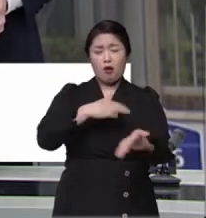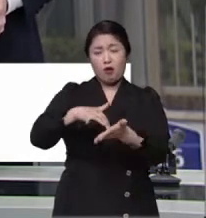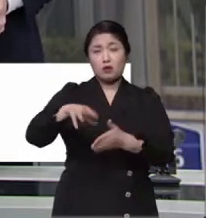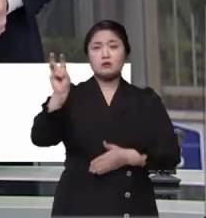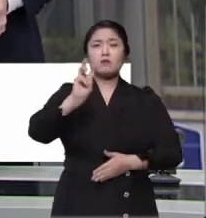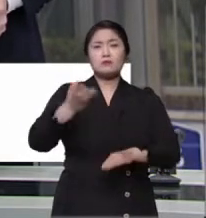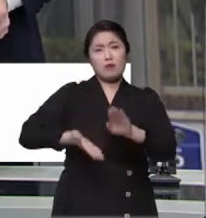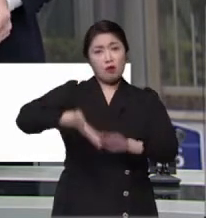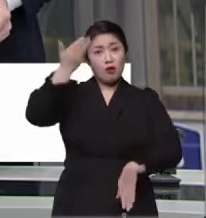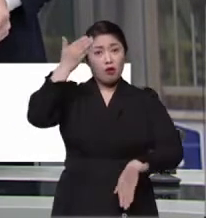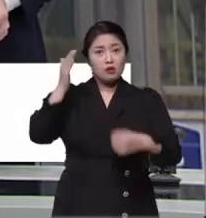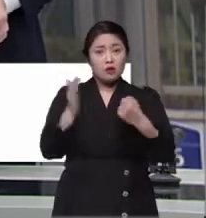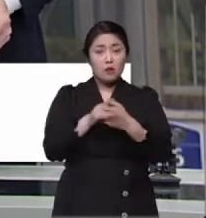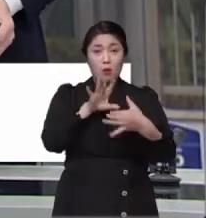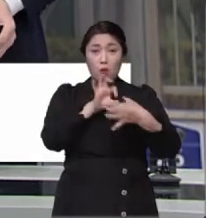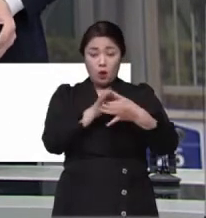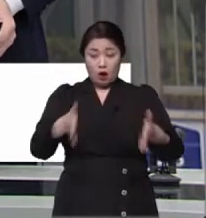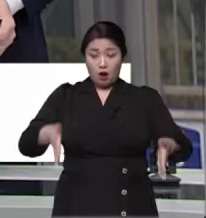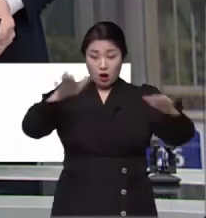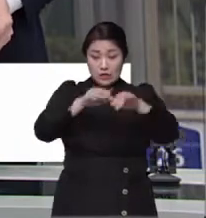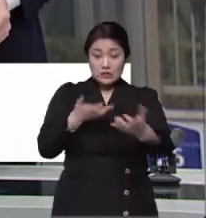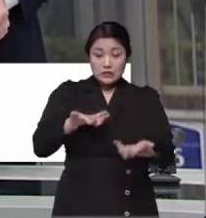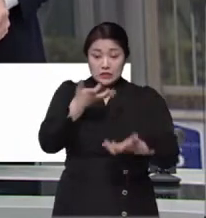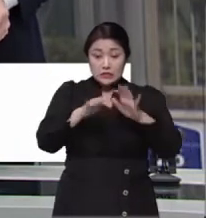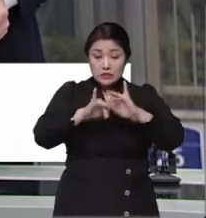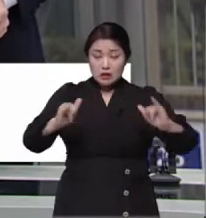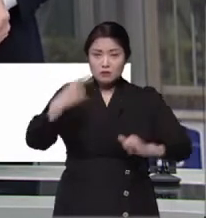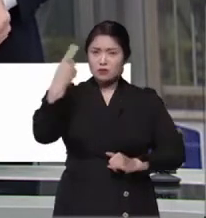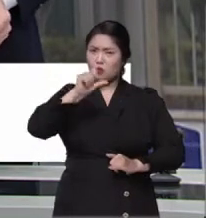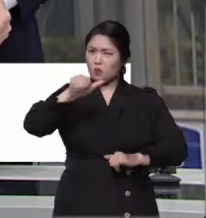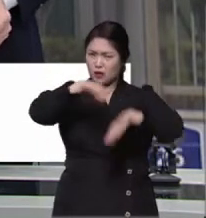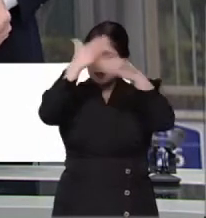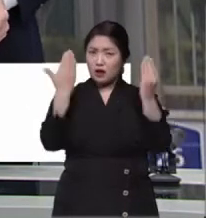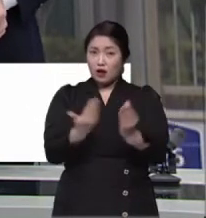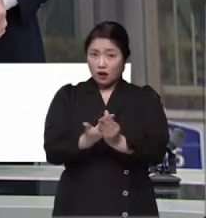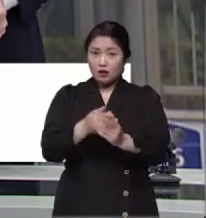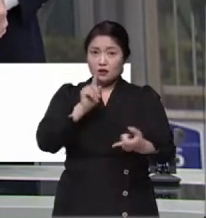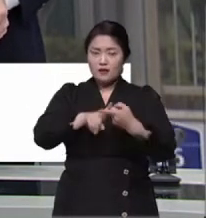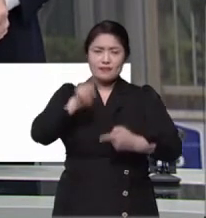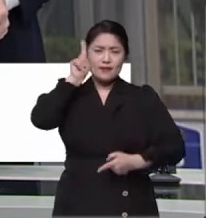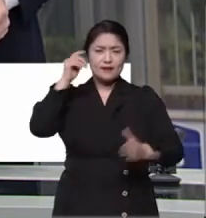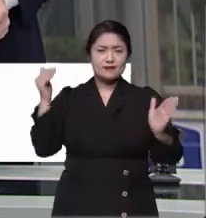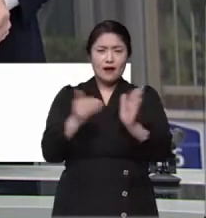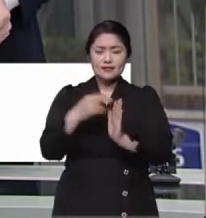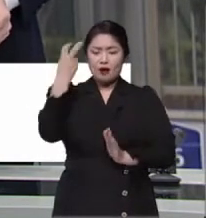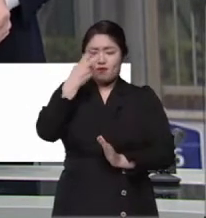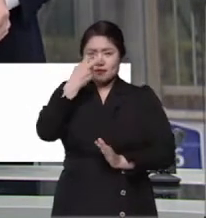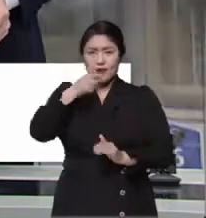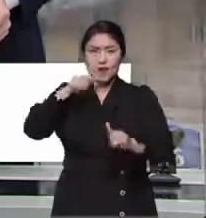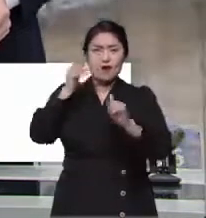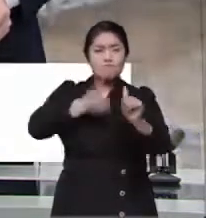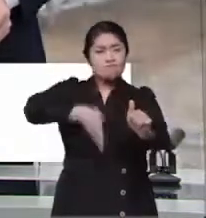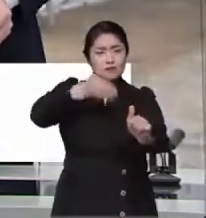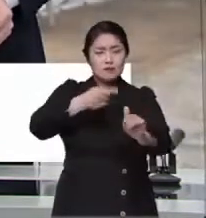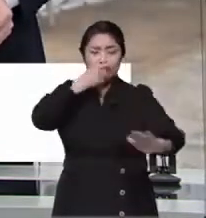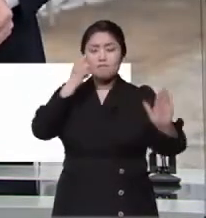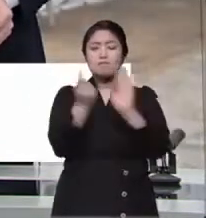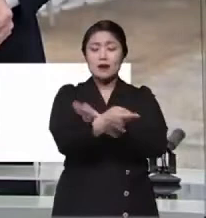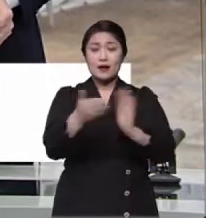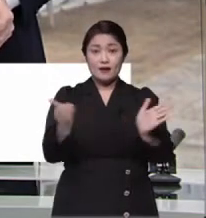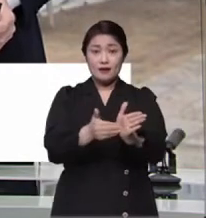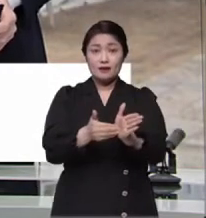쏟아져 나오자 해당 검을 입주 직원 1500명 전원에게 내일까지 검사를 받도록 행정 명령이